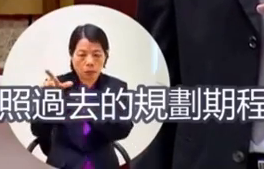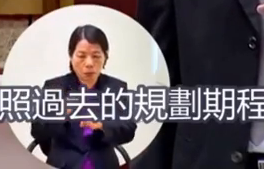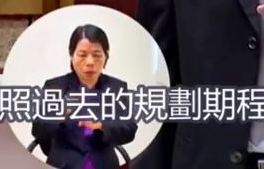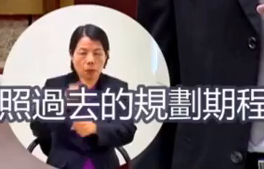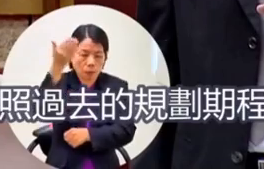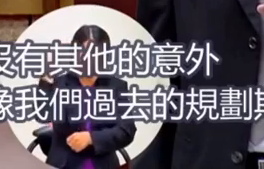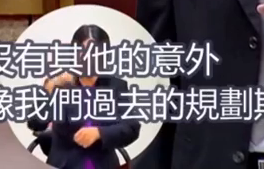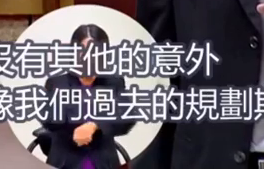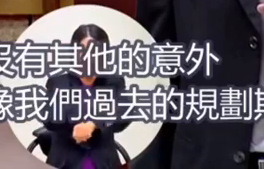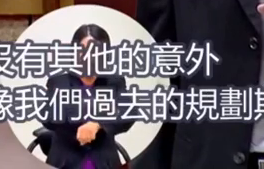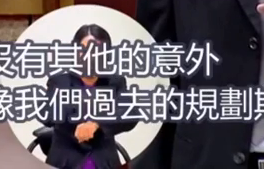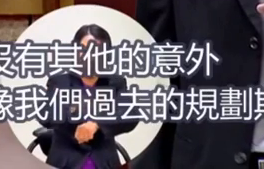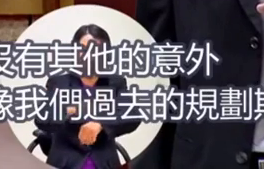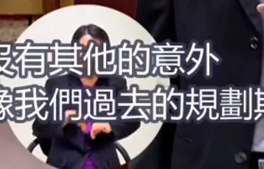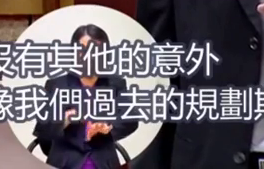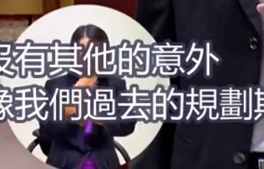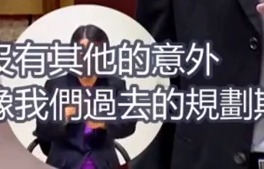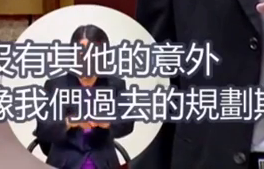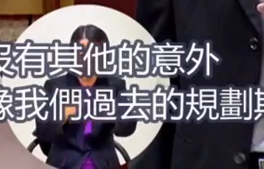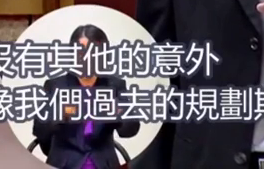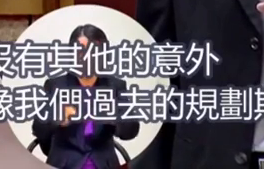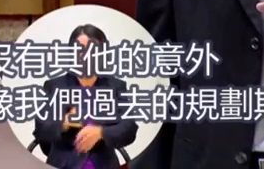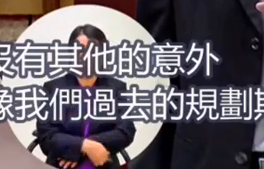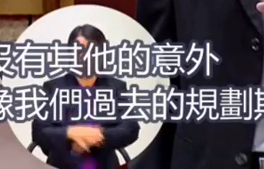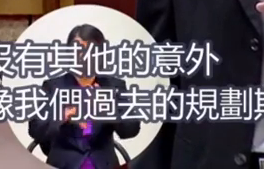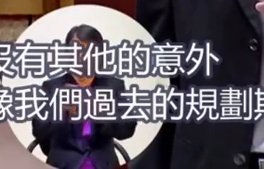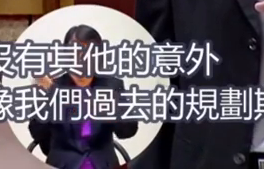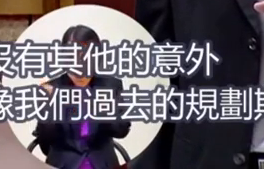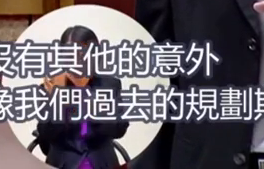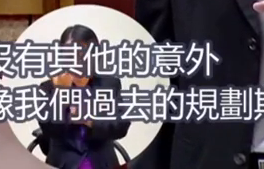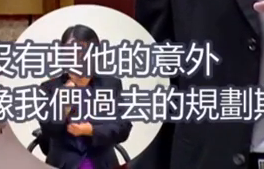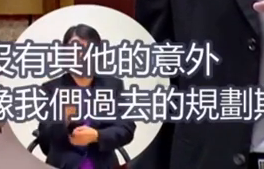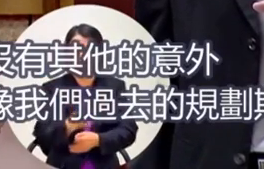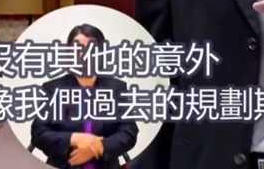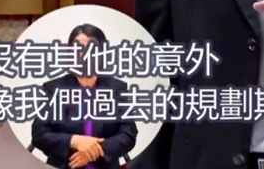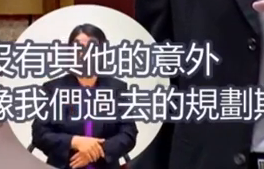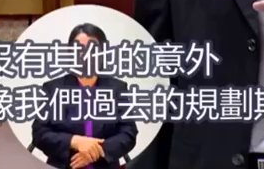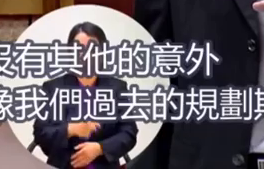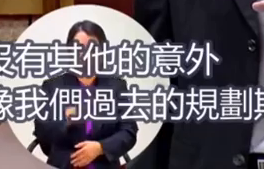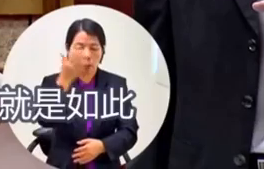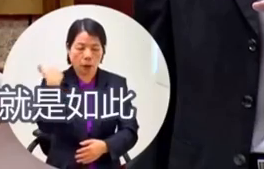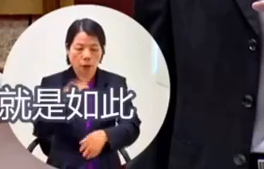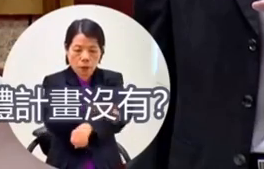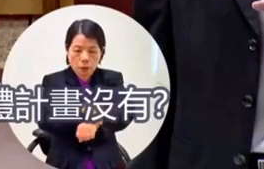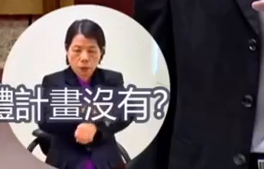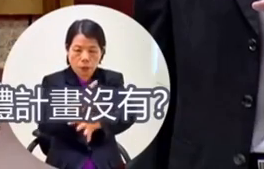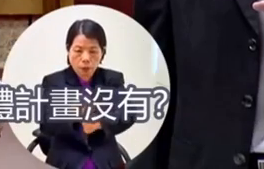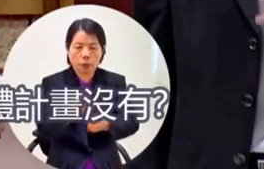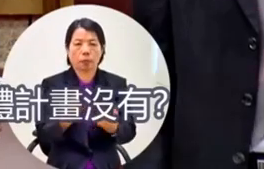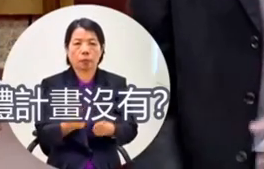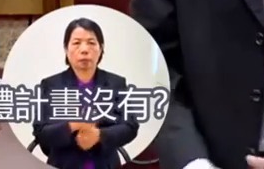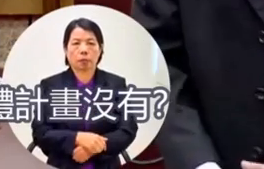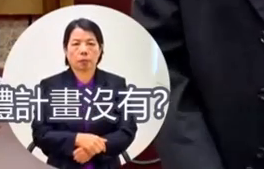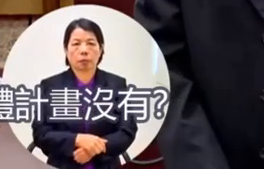的规划期程，如果没有其他的意外或者其他的项，我们过去的规划期程就是如此。 局长，